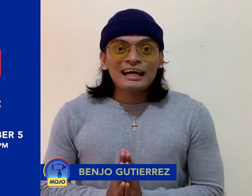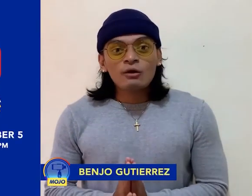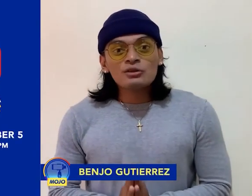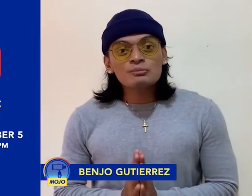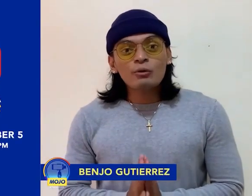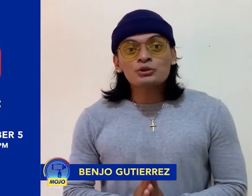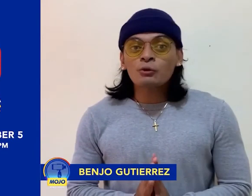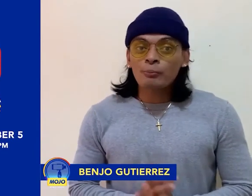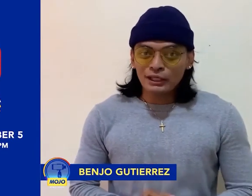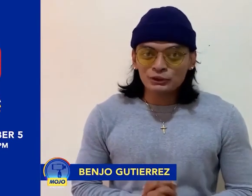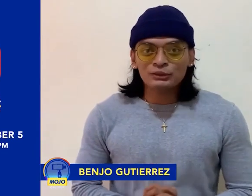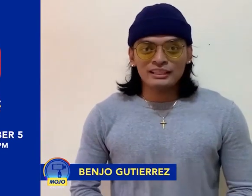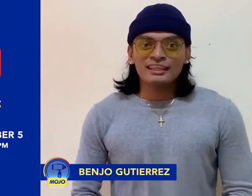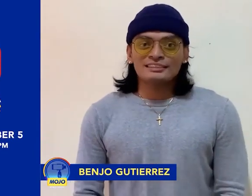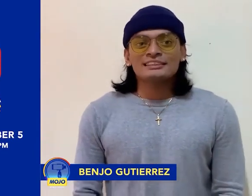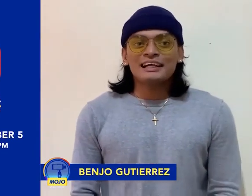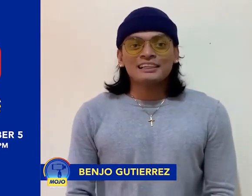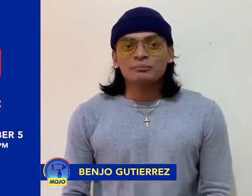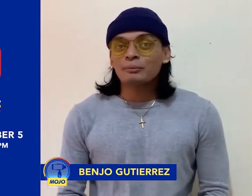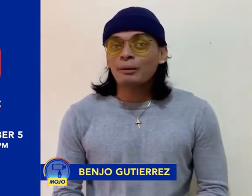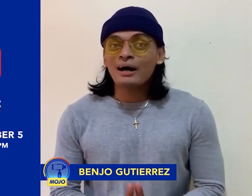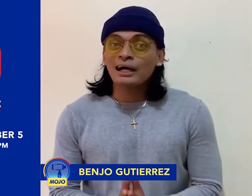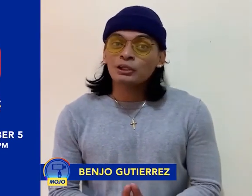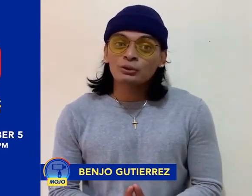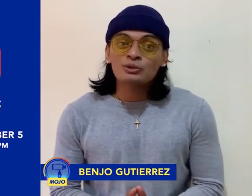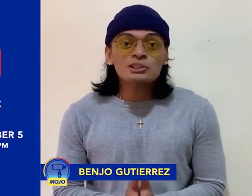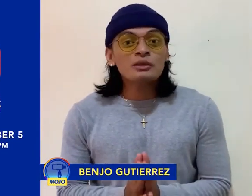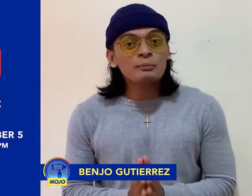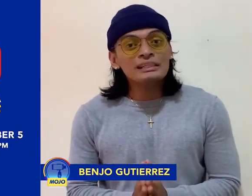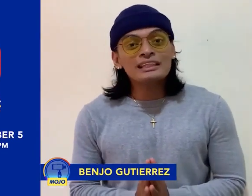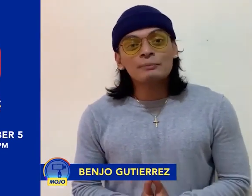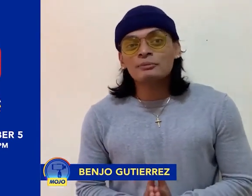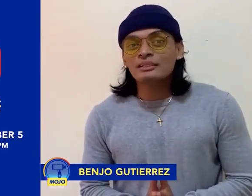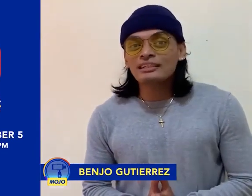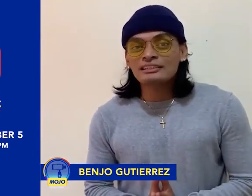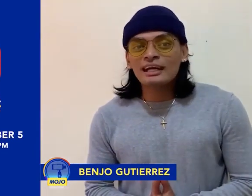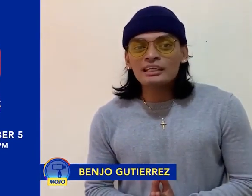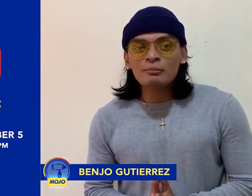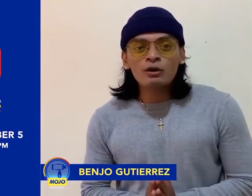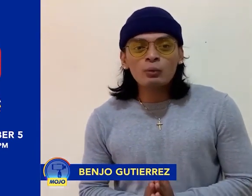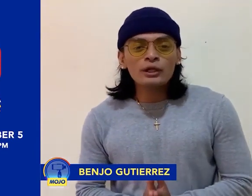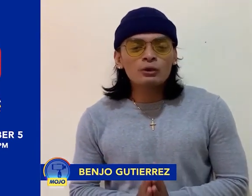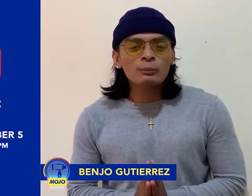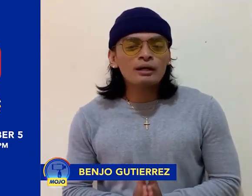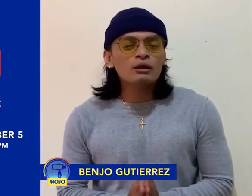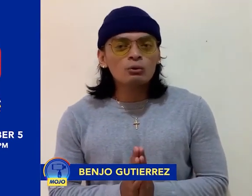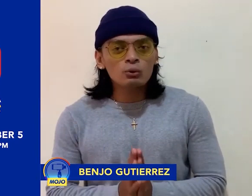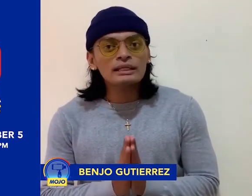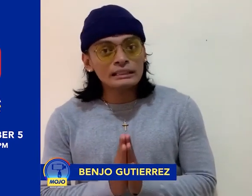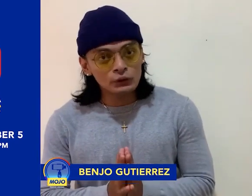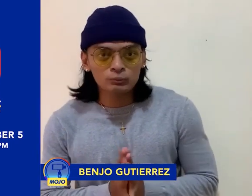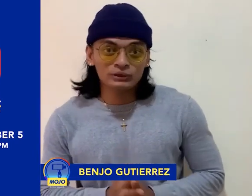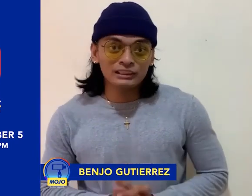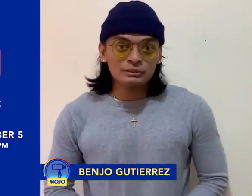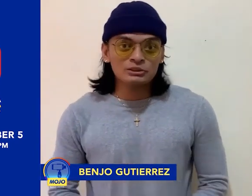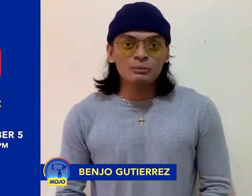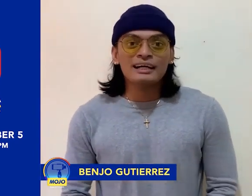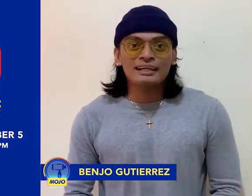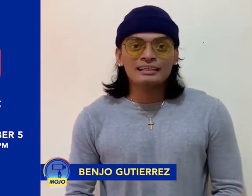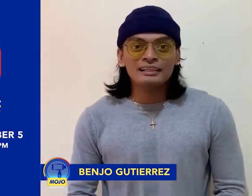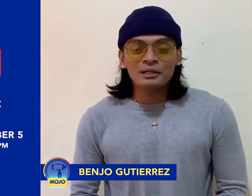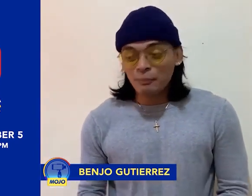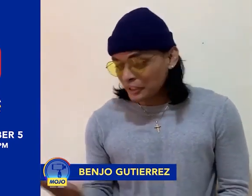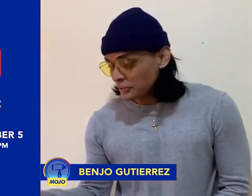Kapatid, ako si Mojo Benjo Gutierrez at ang maibabahagi ko sa One Balita Pilipinas ay ang mga kwentong parang unang higo ko ng kape sa